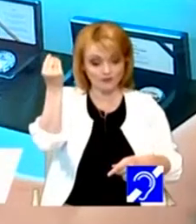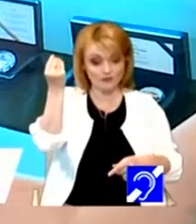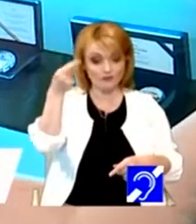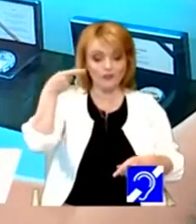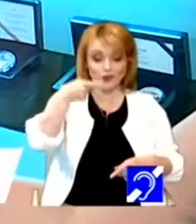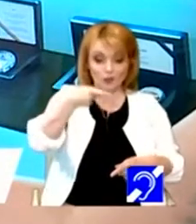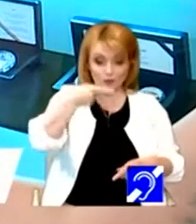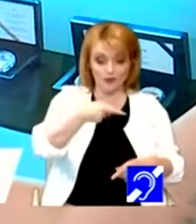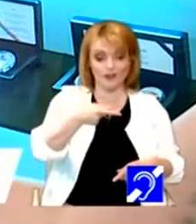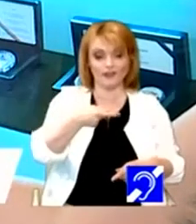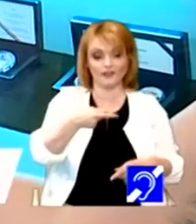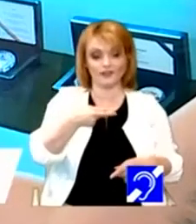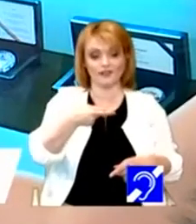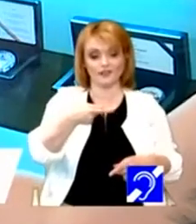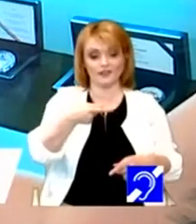costă la zi